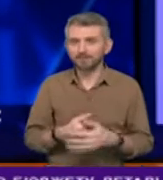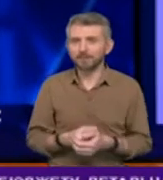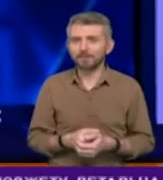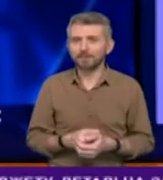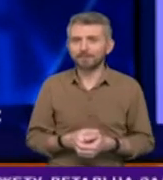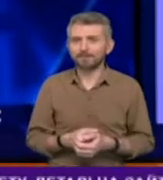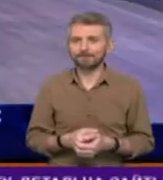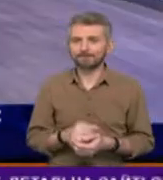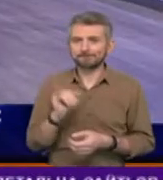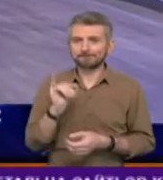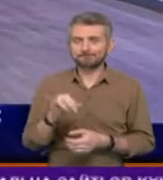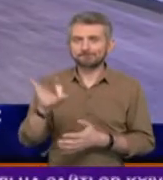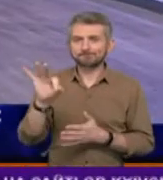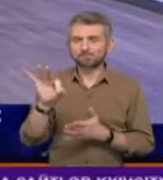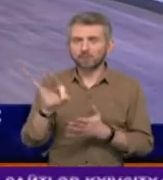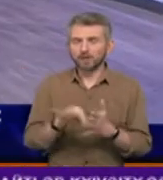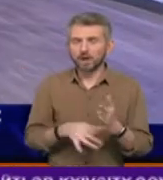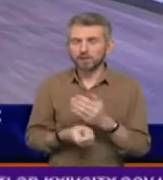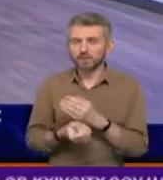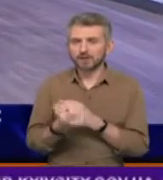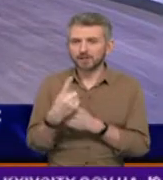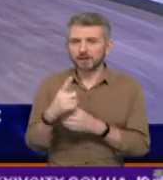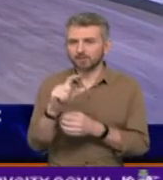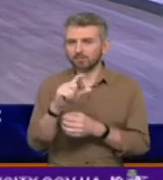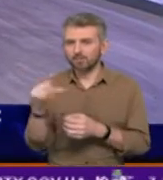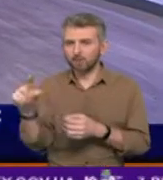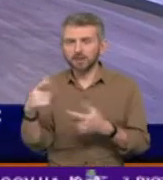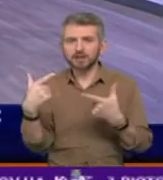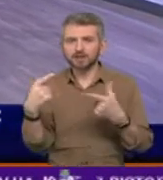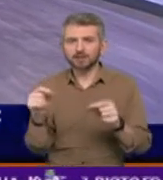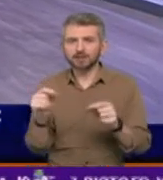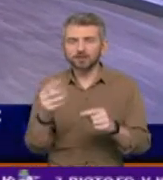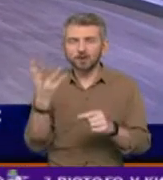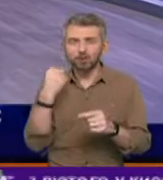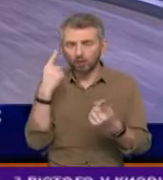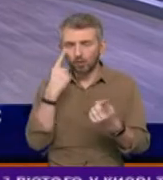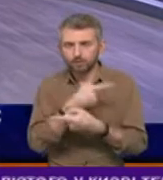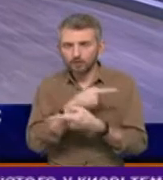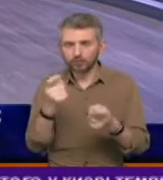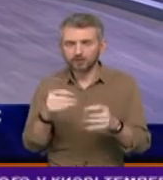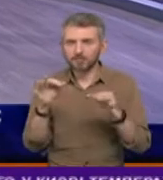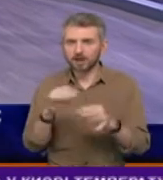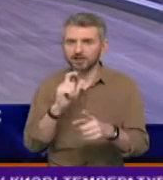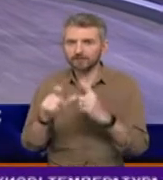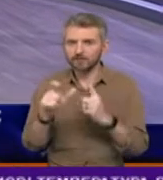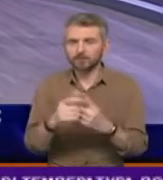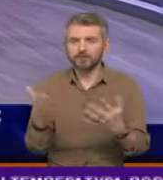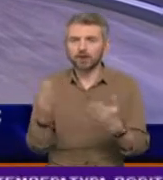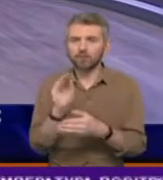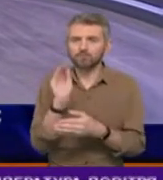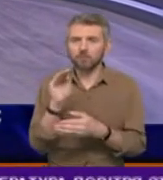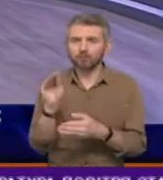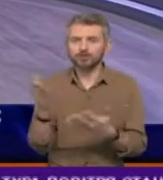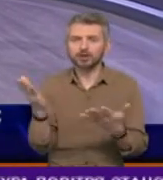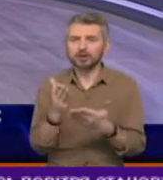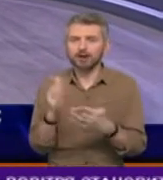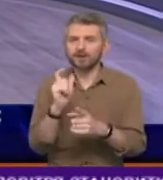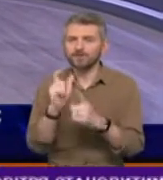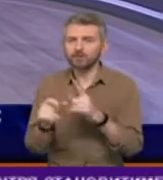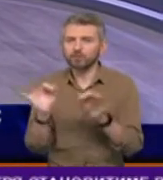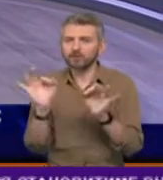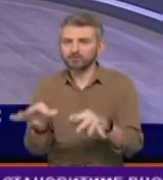втрачено. Тобто він вже вступати не може, оскільки в нього не немає буде даних. Немає української мови. Оце, шановні... Якщо з інших предметів, то шанси ще є. Так. Так що на українську